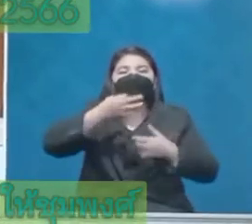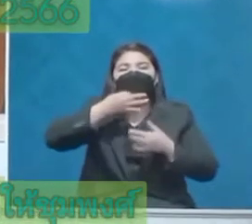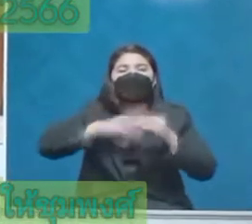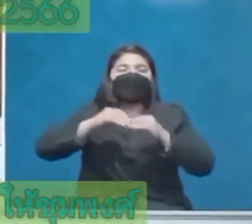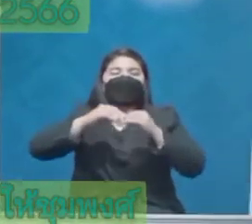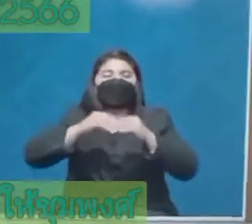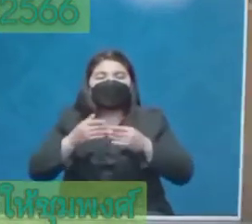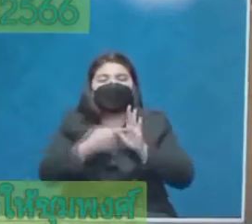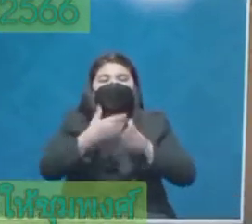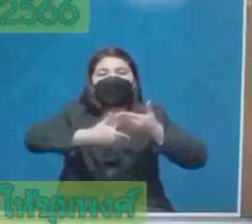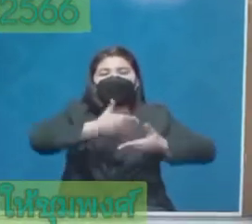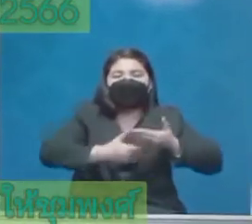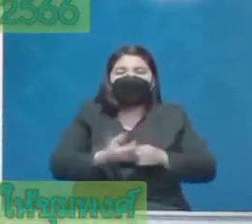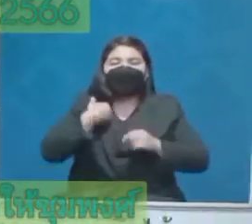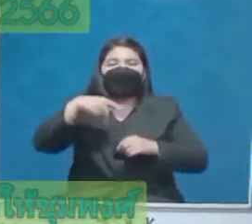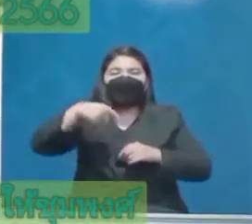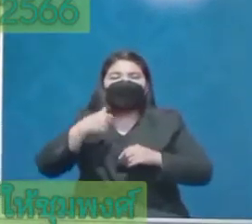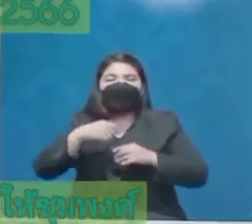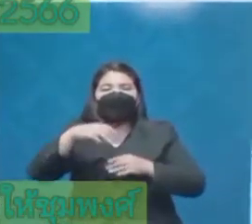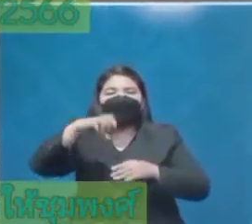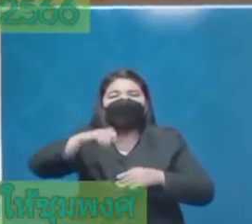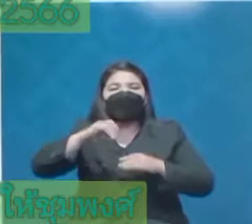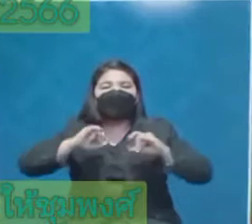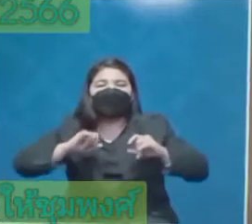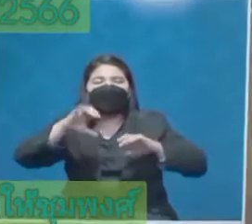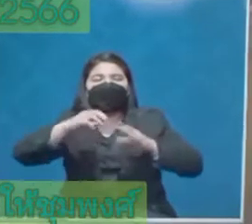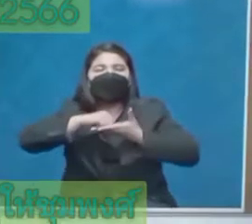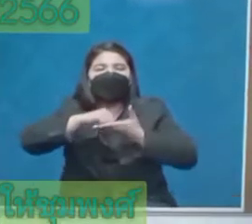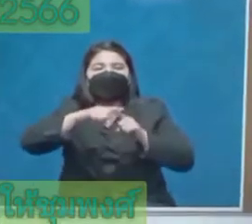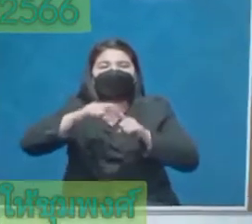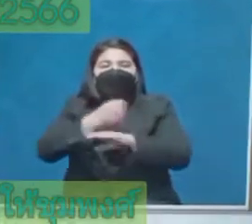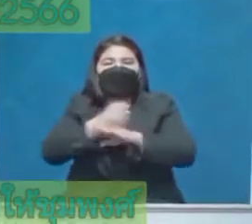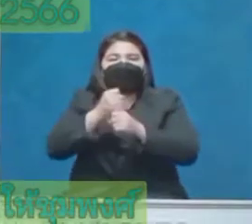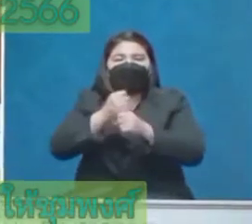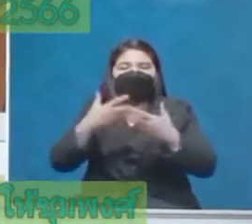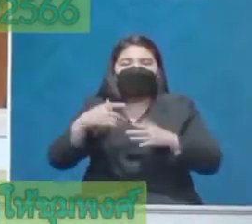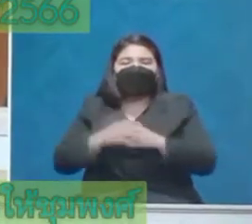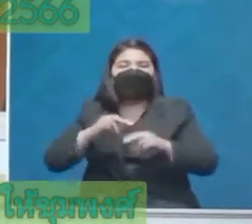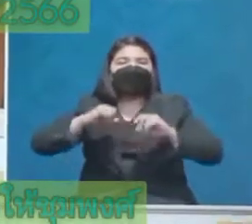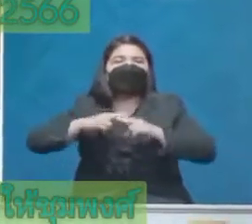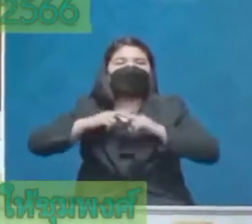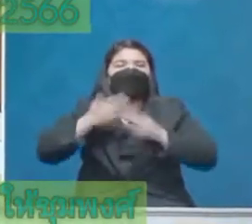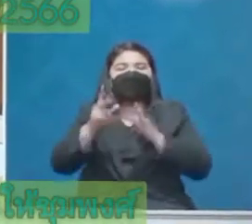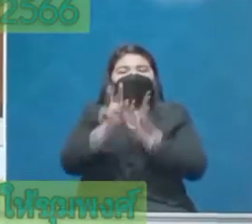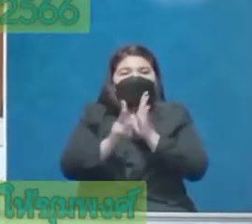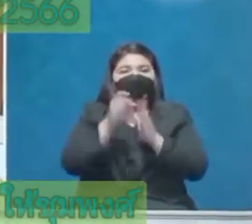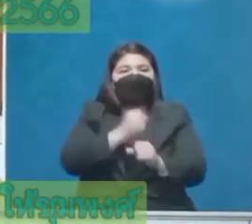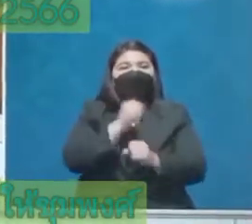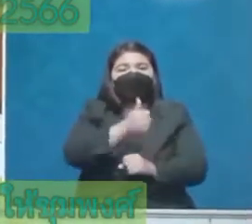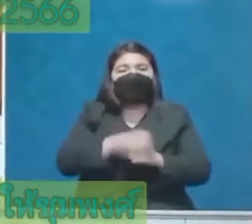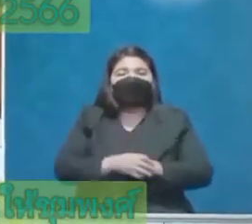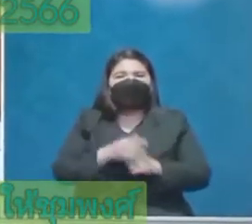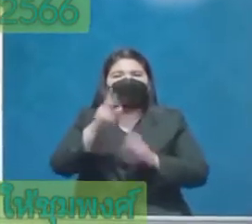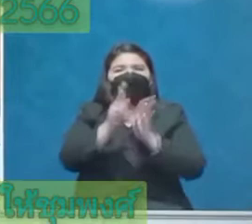อกภาคการเกษตรเช่นค้าขายพนักงานบริษัทเอกชนและแต่งตัวไปและธุรกิจส่วนตัวเป็นหลักเพราะการนำที่ดินสปปที่ทำได้ตามกฎหมาย